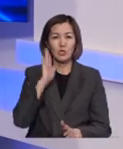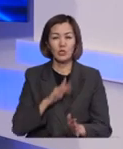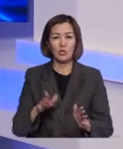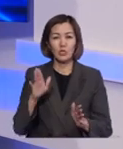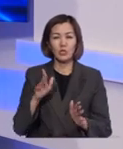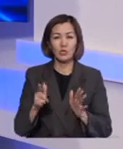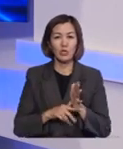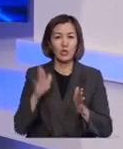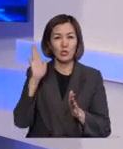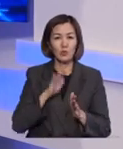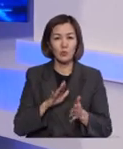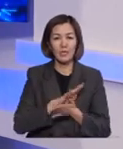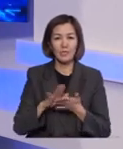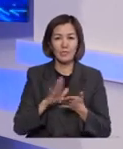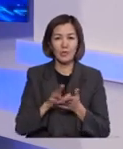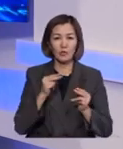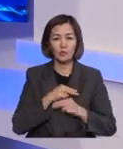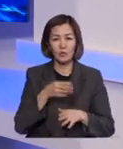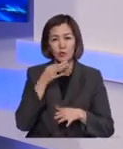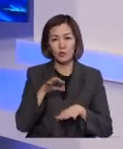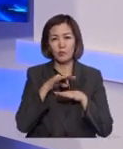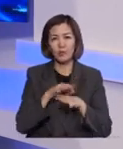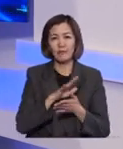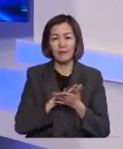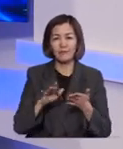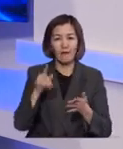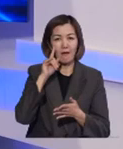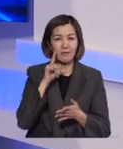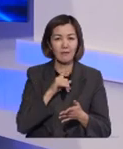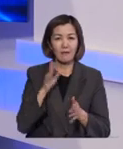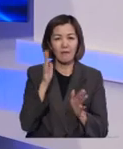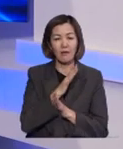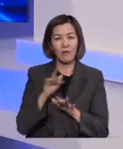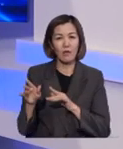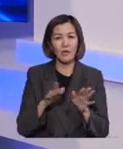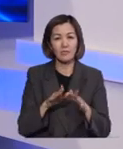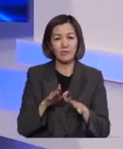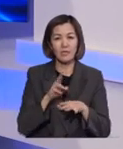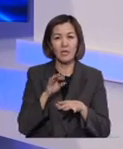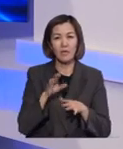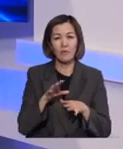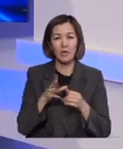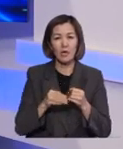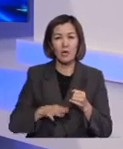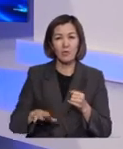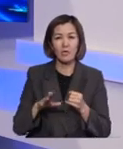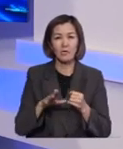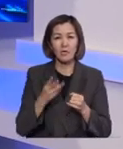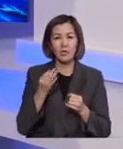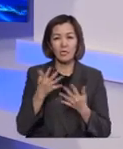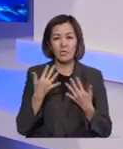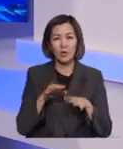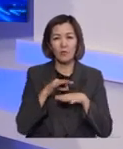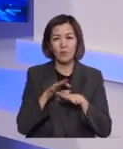Жетісуда тазалық жұмыстары жауапты жүріп жатыр. Таза Қазақстан экологиялық акциясы аясында Кербұлақ ауданына қарасты Шанханай ауылында да